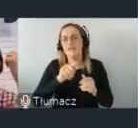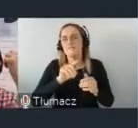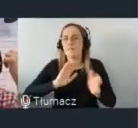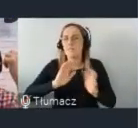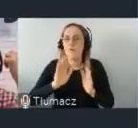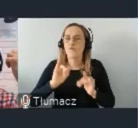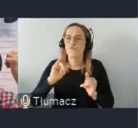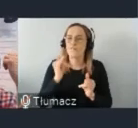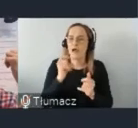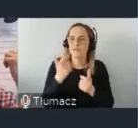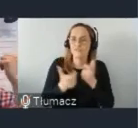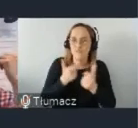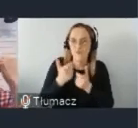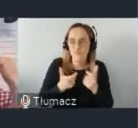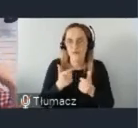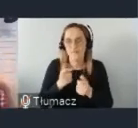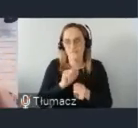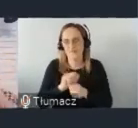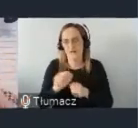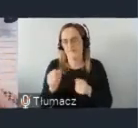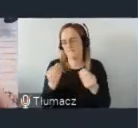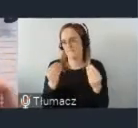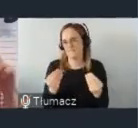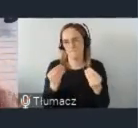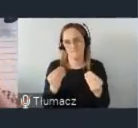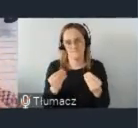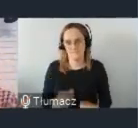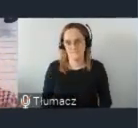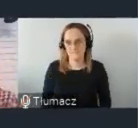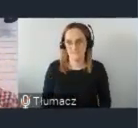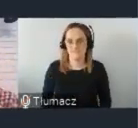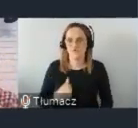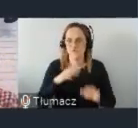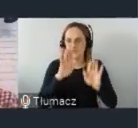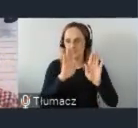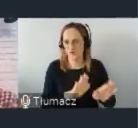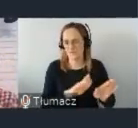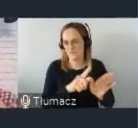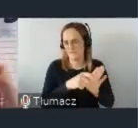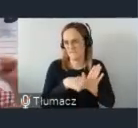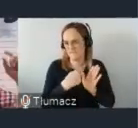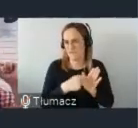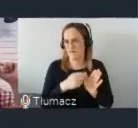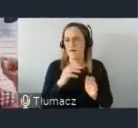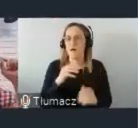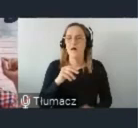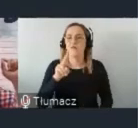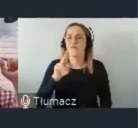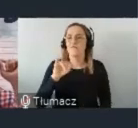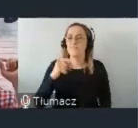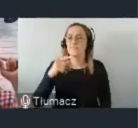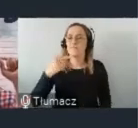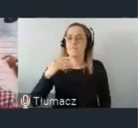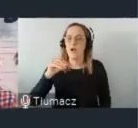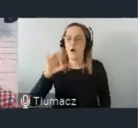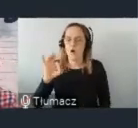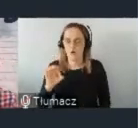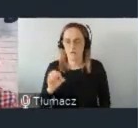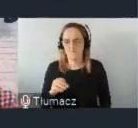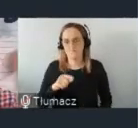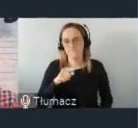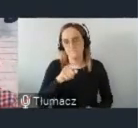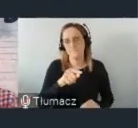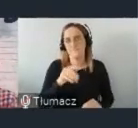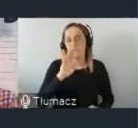zrobienia, jakość tego wszystkiego jest niesamowita. Więc zostawiam ten filmik na Vimeo. Aplikacja BBC Cywilizacji jest do